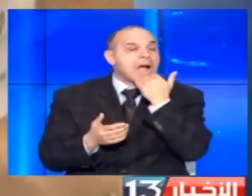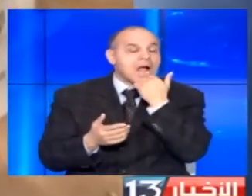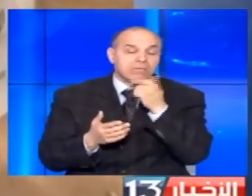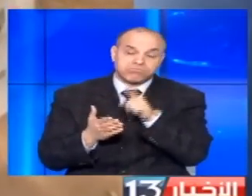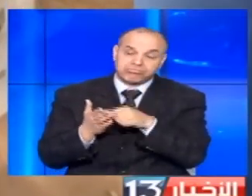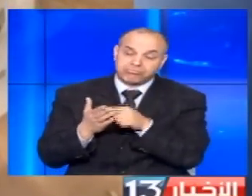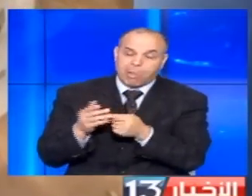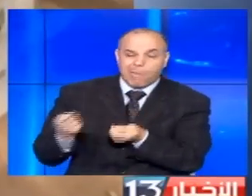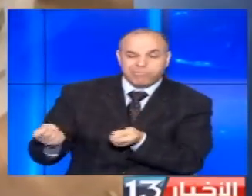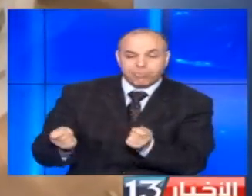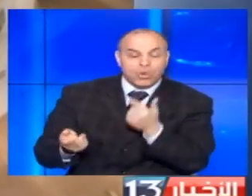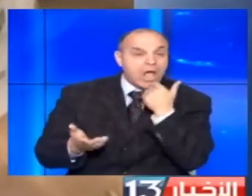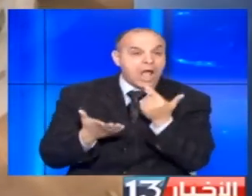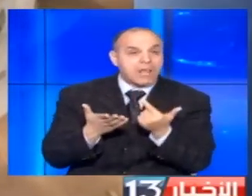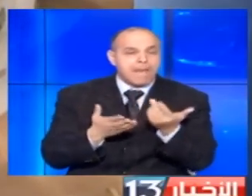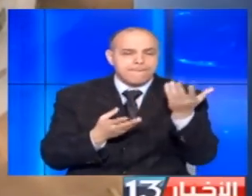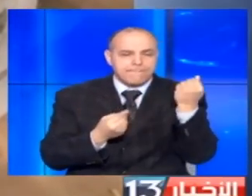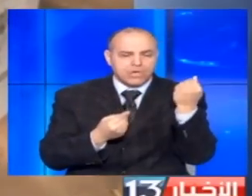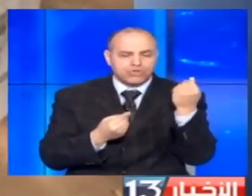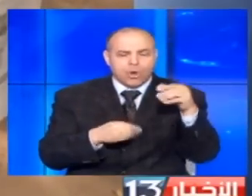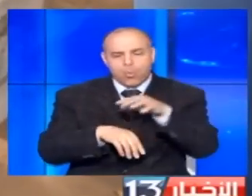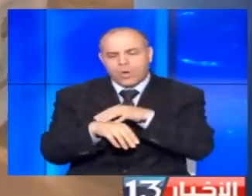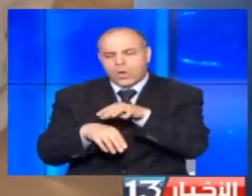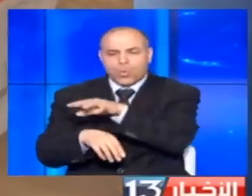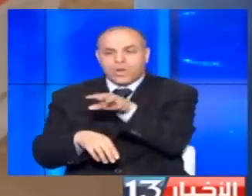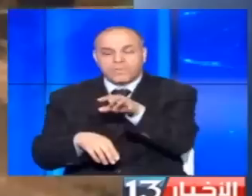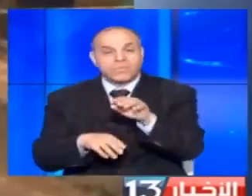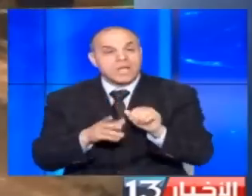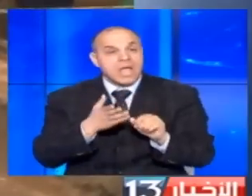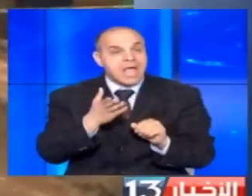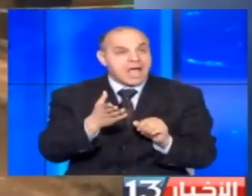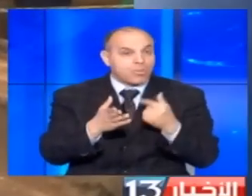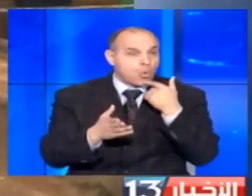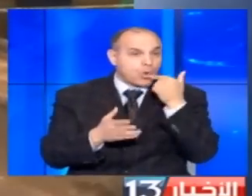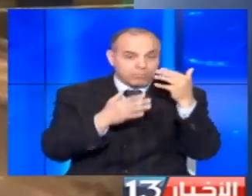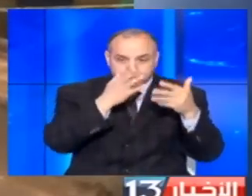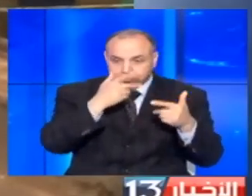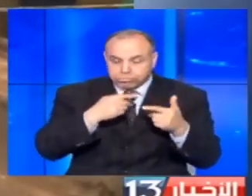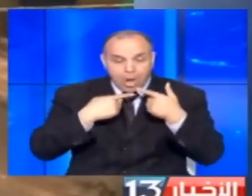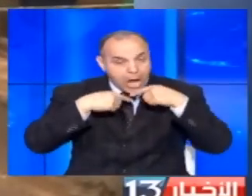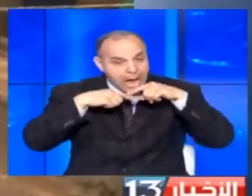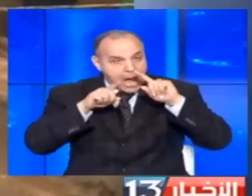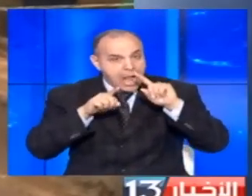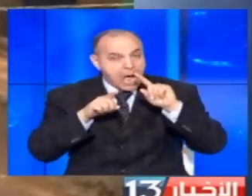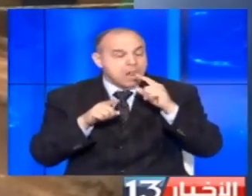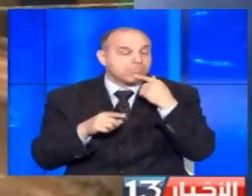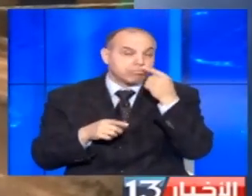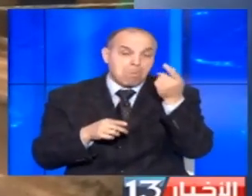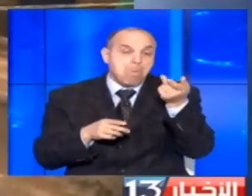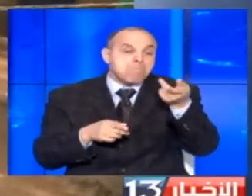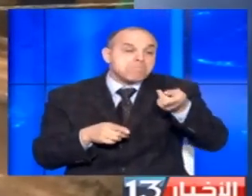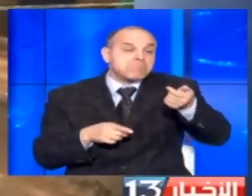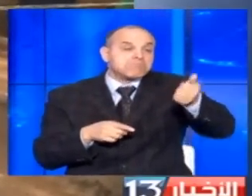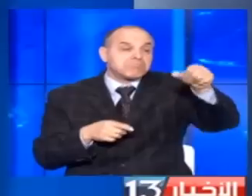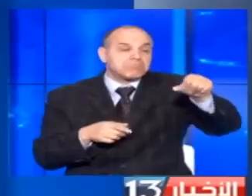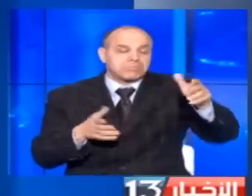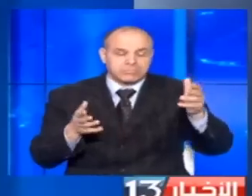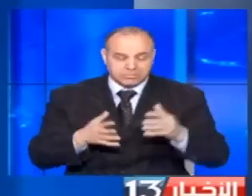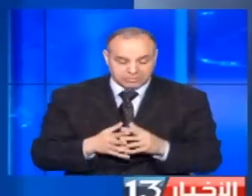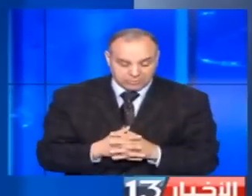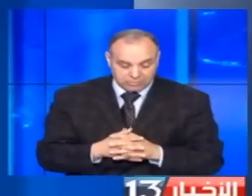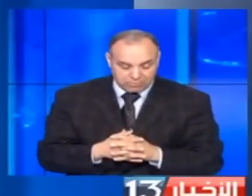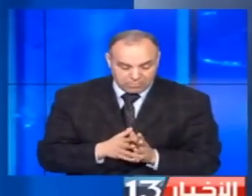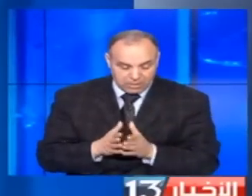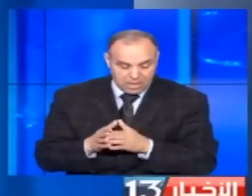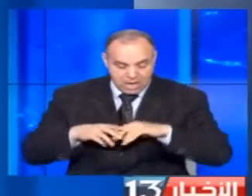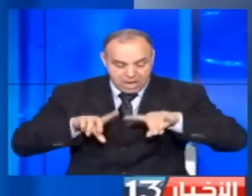ومدبره وقعت في العديد من الولايات بما يدحض النتائج المعلنه على حد قوله